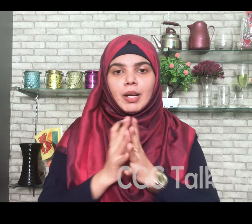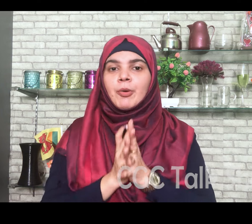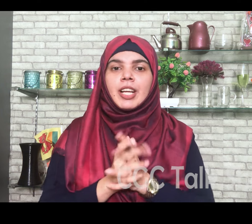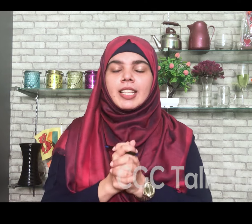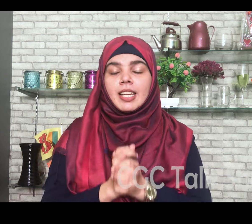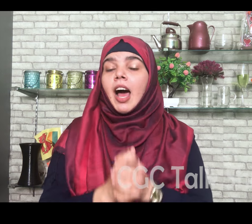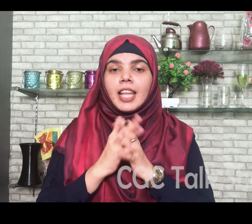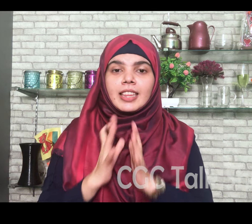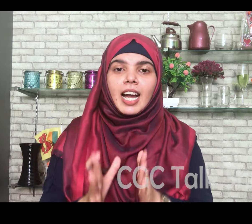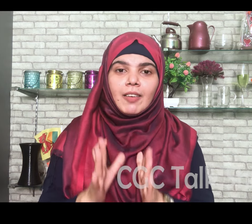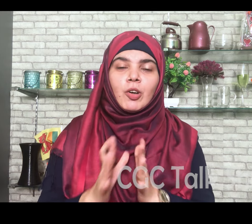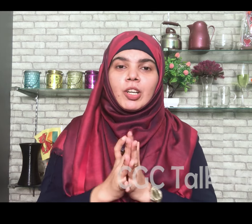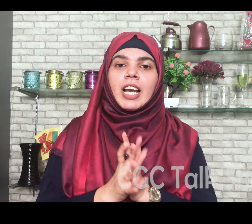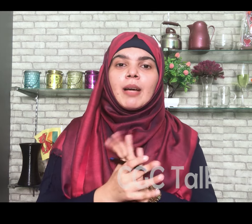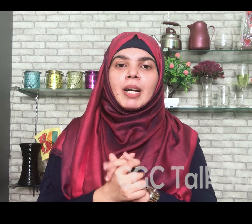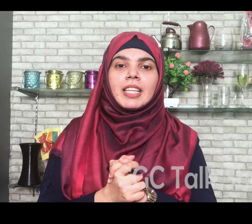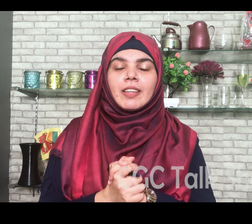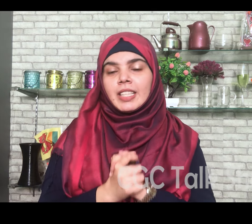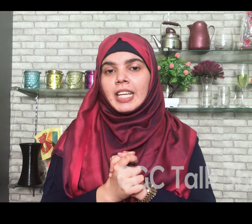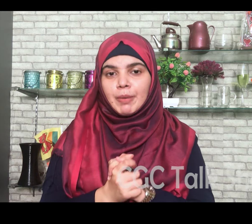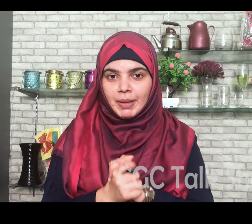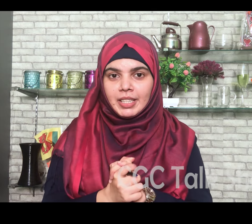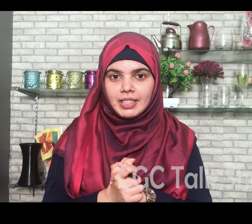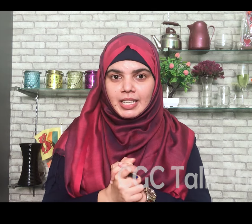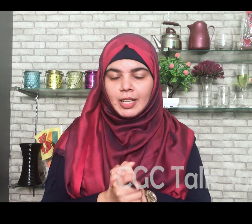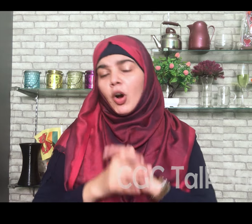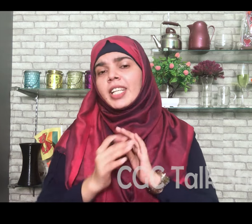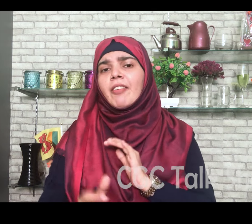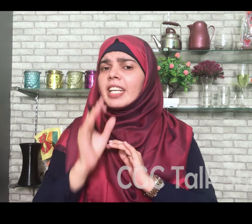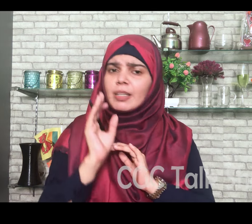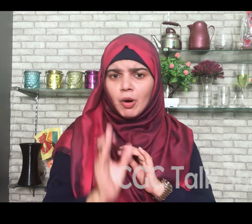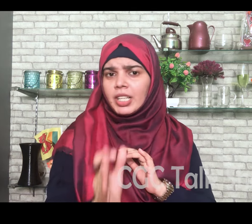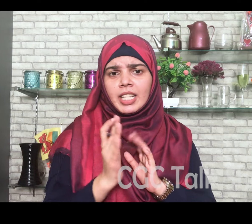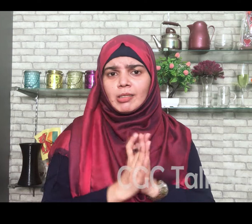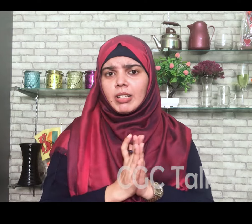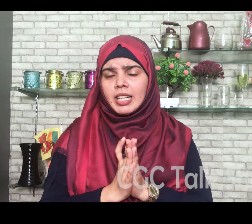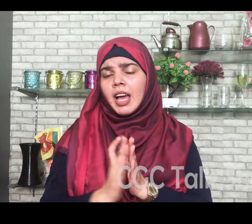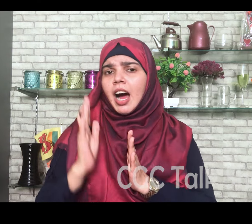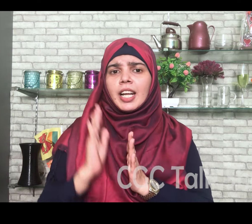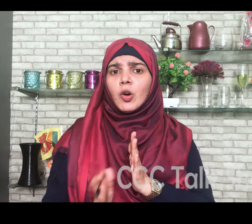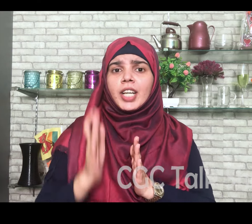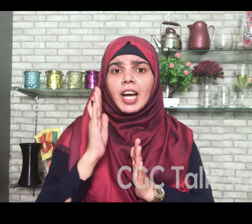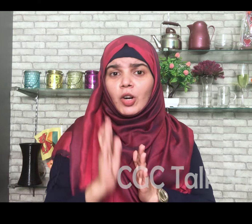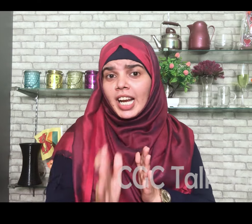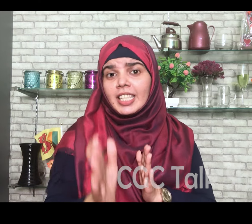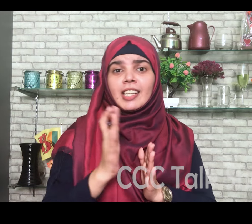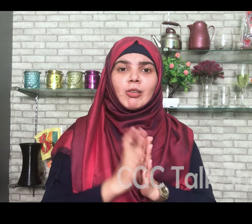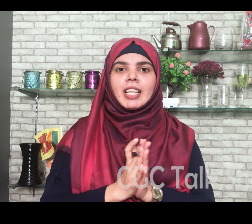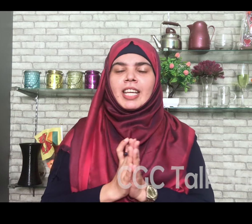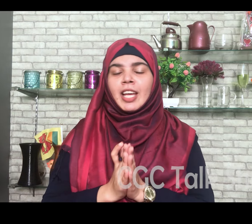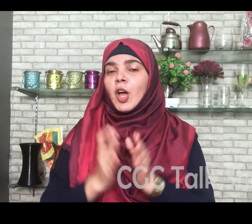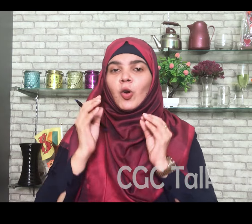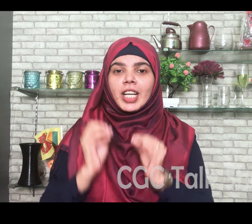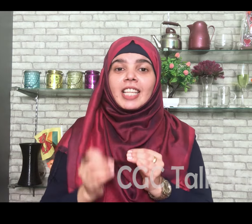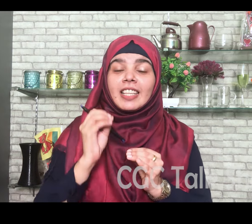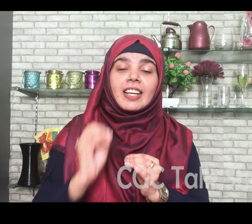ஹிஸ்டரியிலேயே பார்க்க முடியாது. அந்த அளவுக்கு ஒரு நல்ல மனிதரை வந்து நீங்க எப்படி பண்ணிட்டு இருக்கீங்க? கோட்டா வீட்டுக்கு போங்கன்னு நீங்க சொல்லுங்க, ஆனா கோட்டா ஹொரான்னு நீங்க